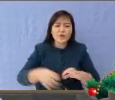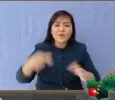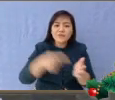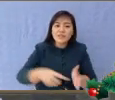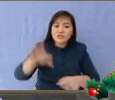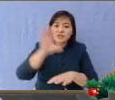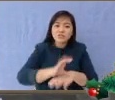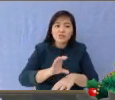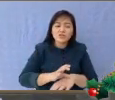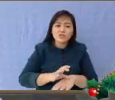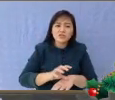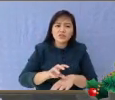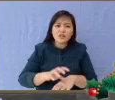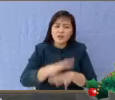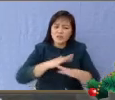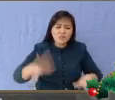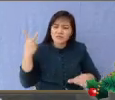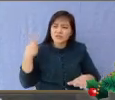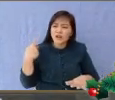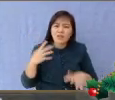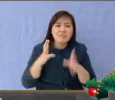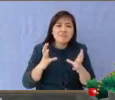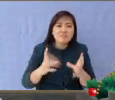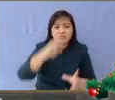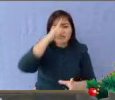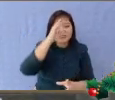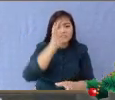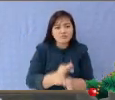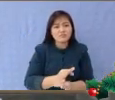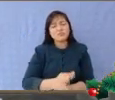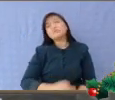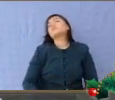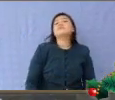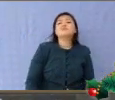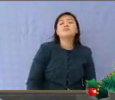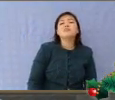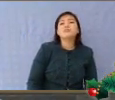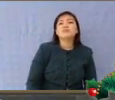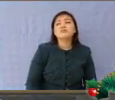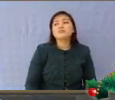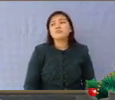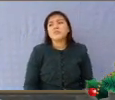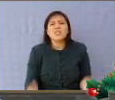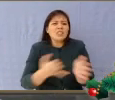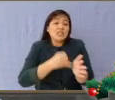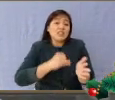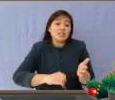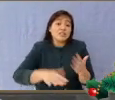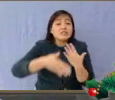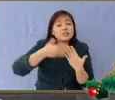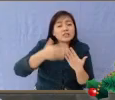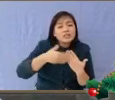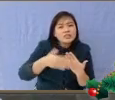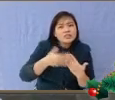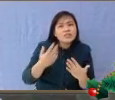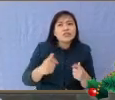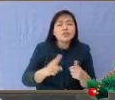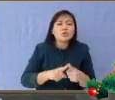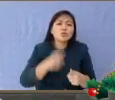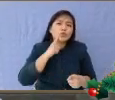lang tayong magsabi ng, oh, trust God, kaya mo yan, kaya mo yan. Bakit? Hindi pa sa atin nangyari yung